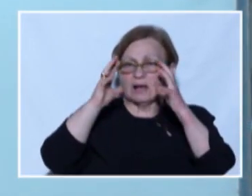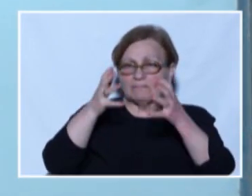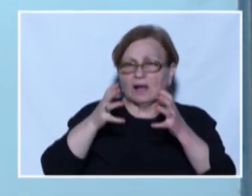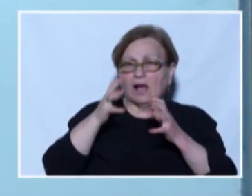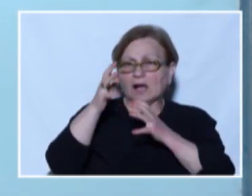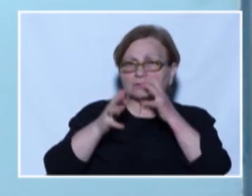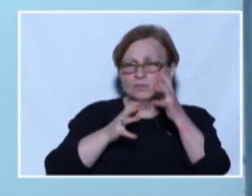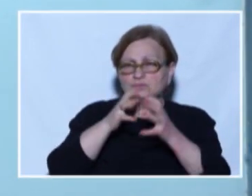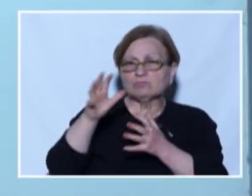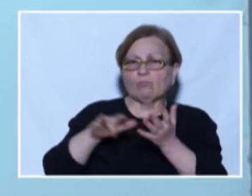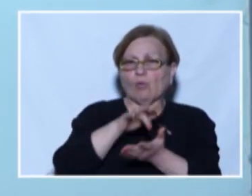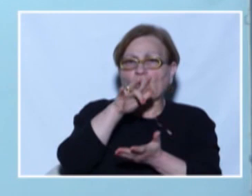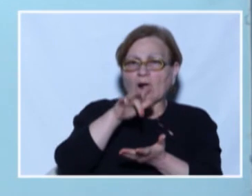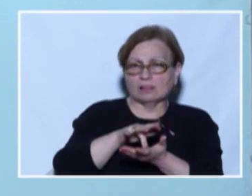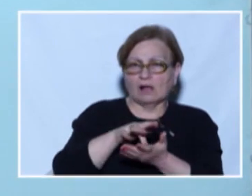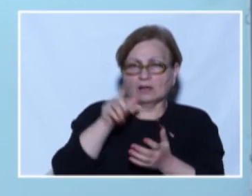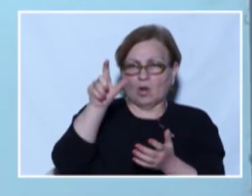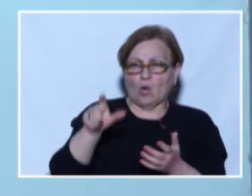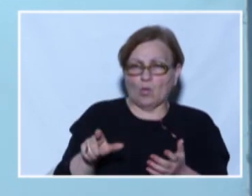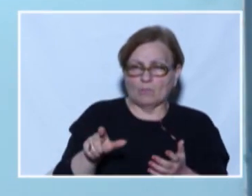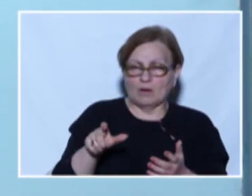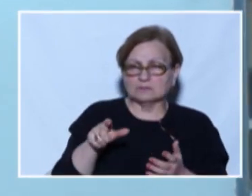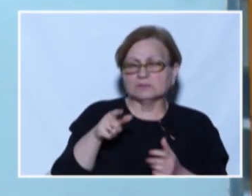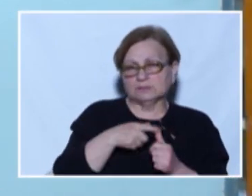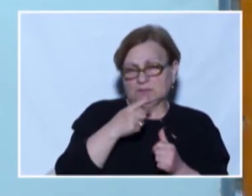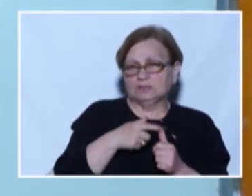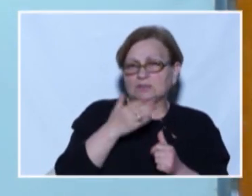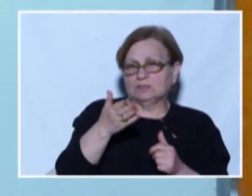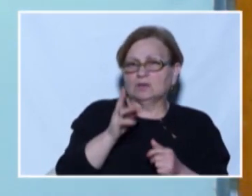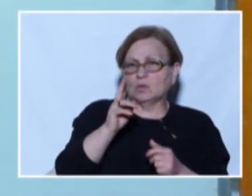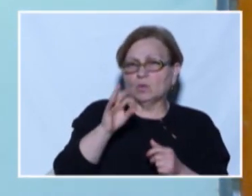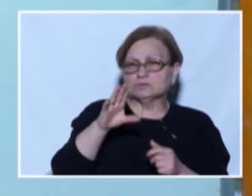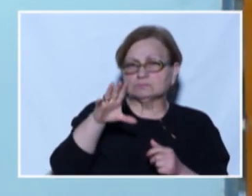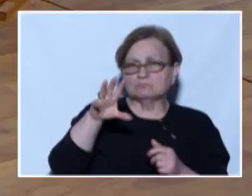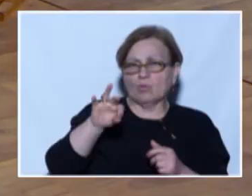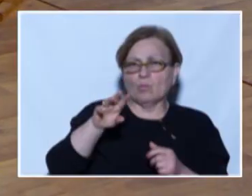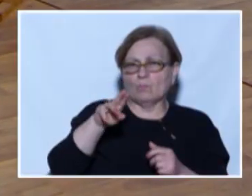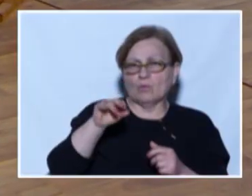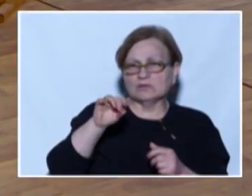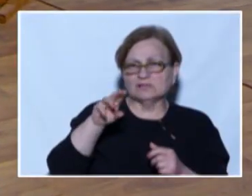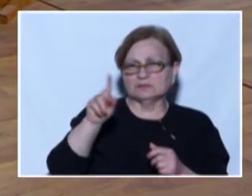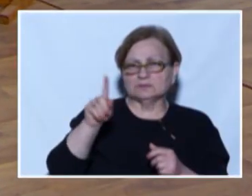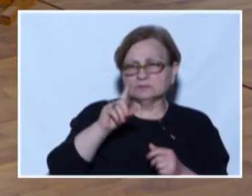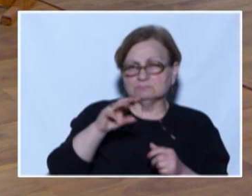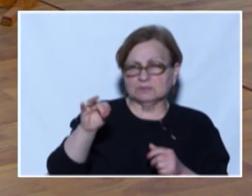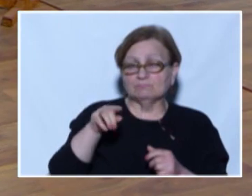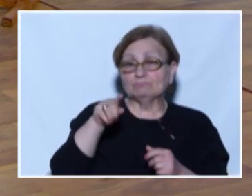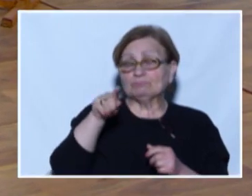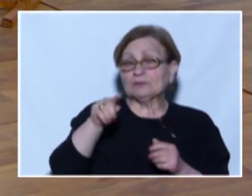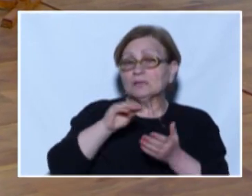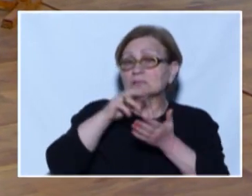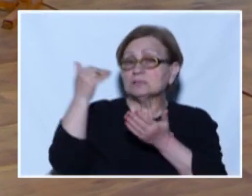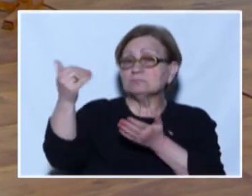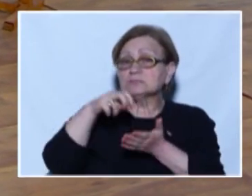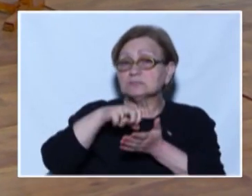მოქალაქეობას გამოხატავს ეს ცნება, კოსმოპოლიტიზმი. და ვაჟაბ შაველას წერილის სათაურის მეორე